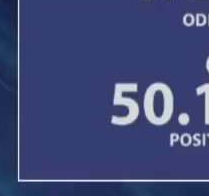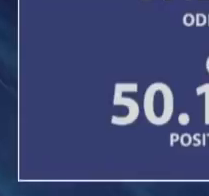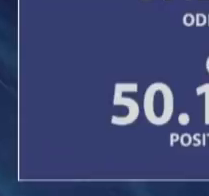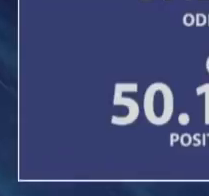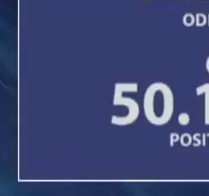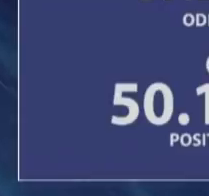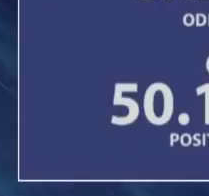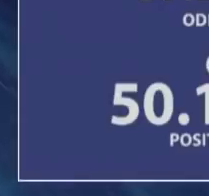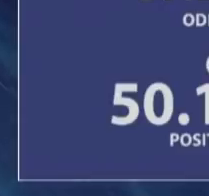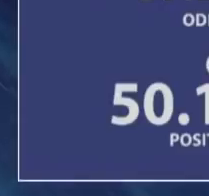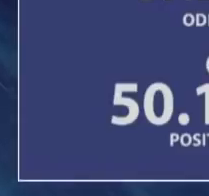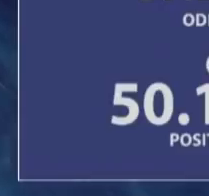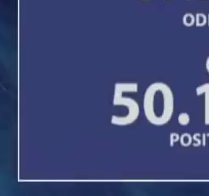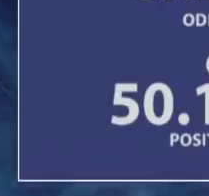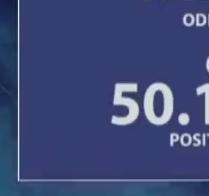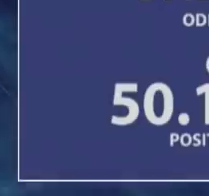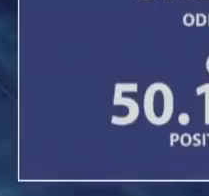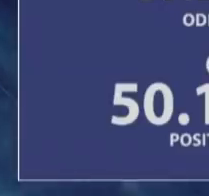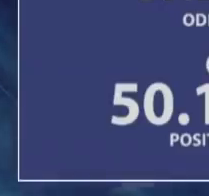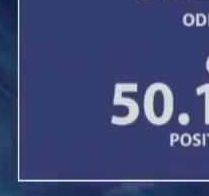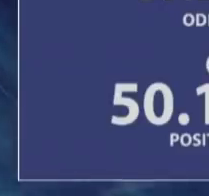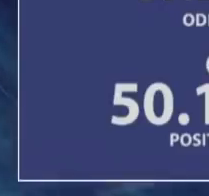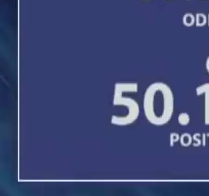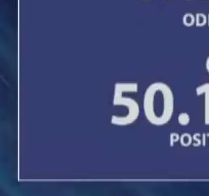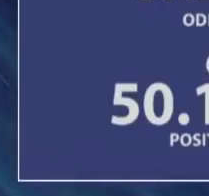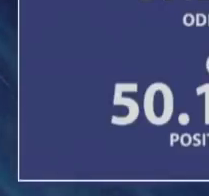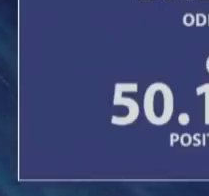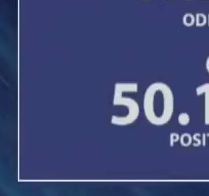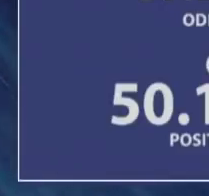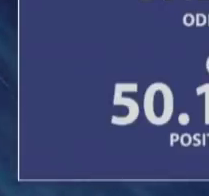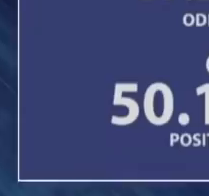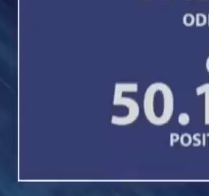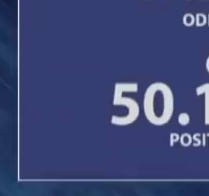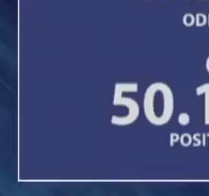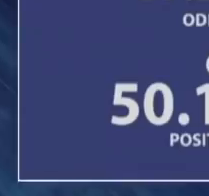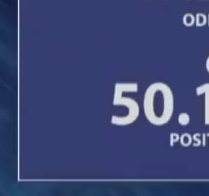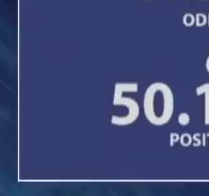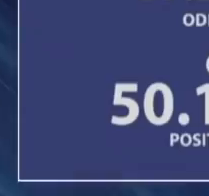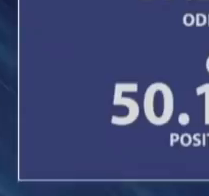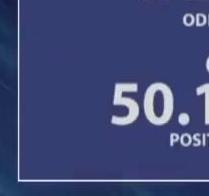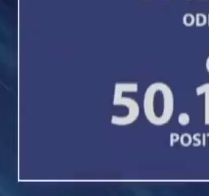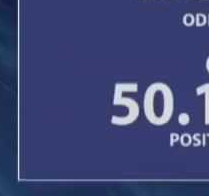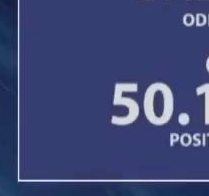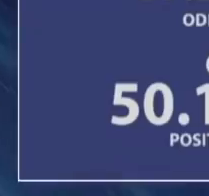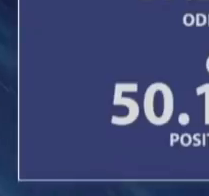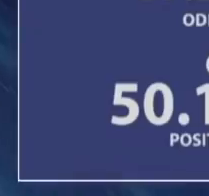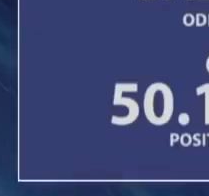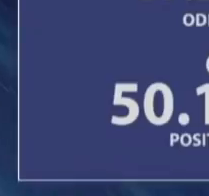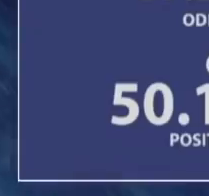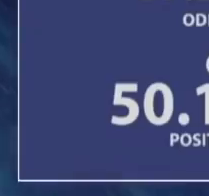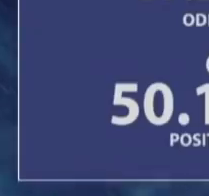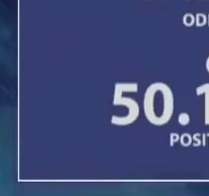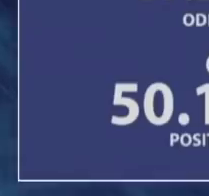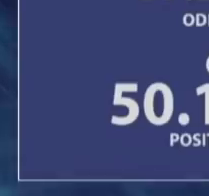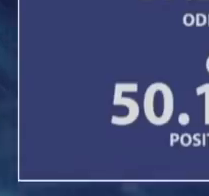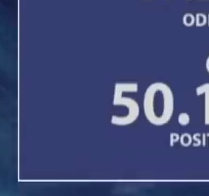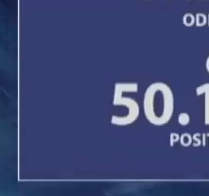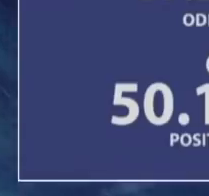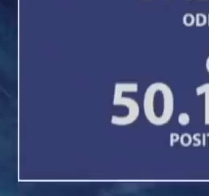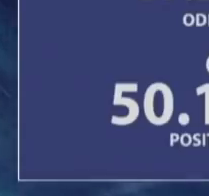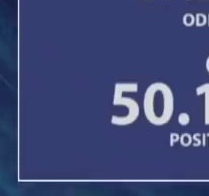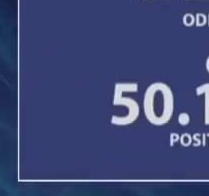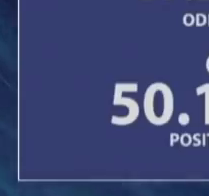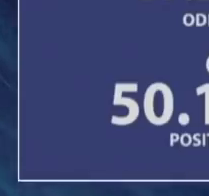tidak ada laporan sembuh. Dari penyelidikan epidemiologi yang dilakukan terhadap beberapa provinsi yang kita sebut di